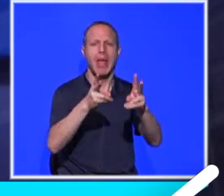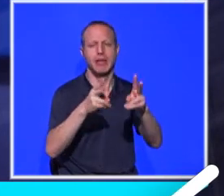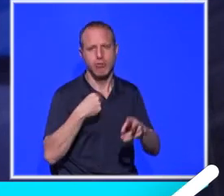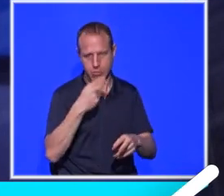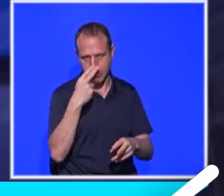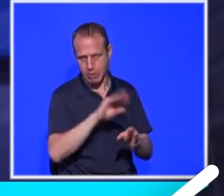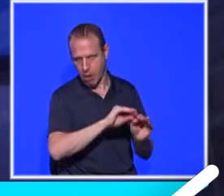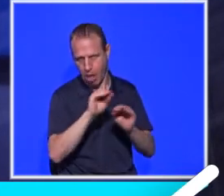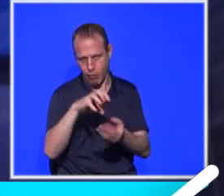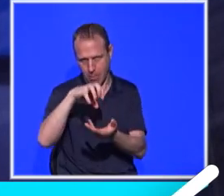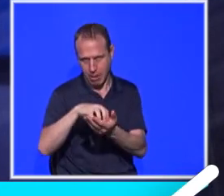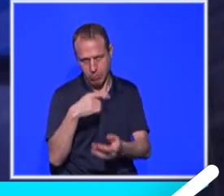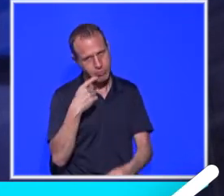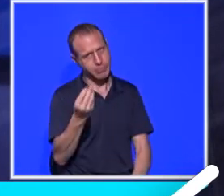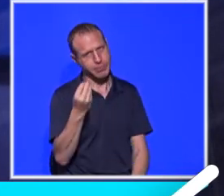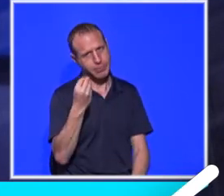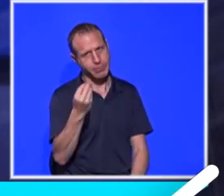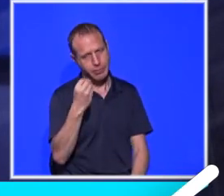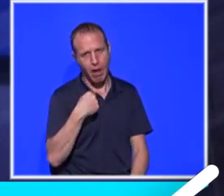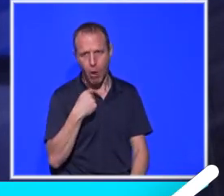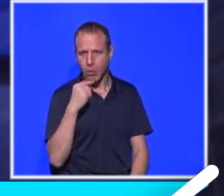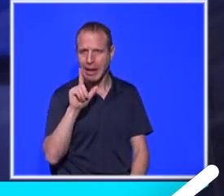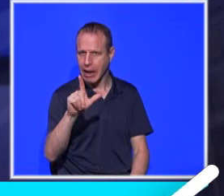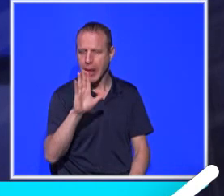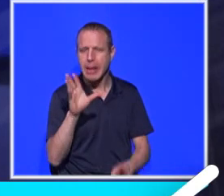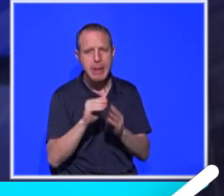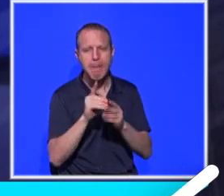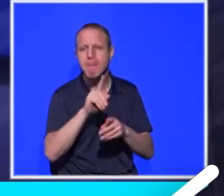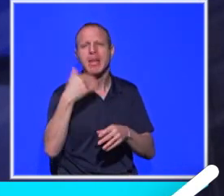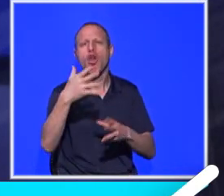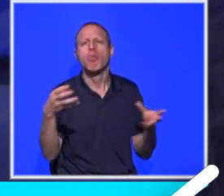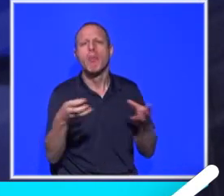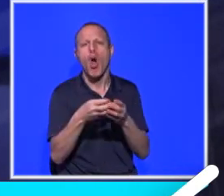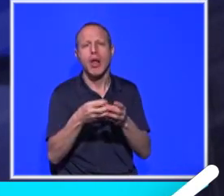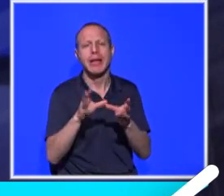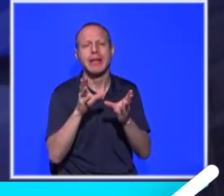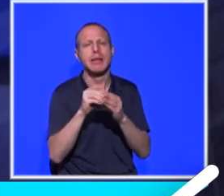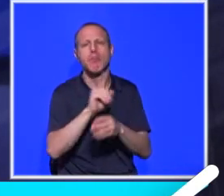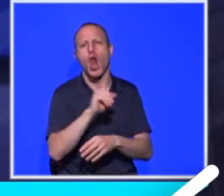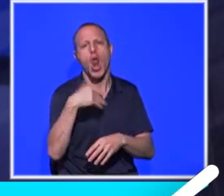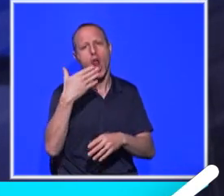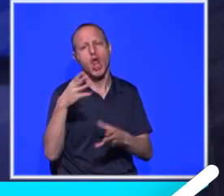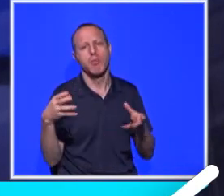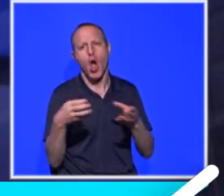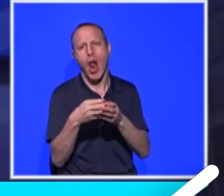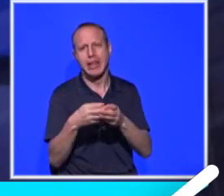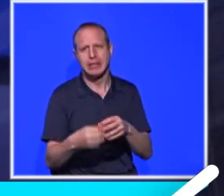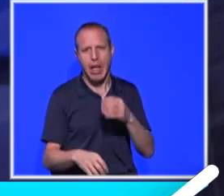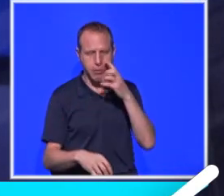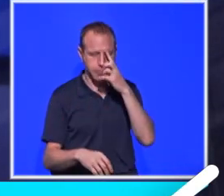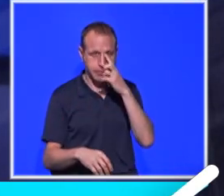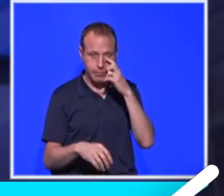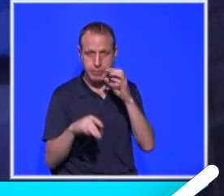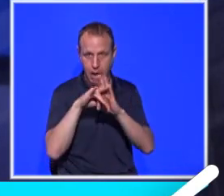לעבור למרכז, אז אומרים, רגע, אנחנו נגיד לכם עם מי תהיו בקואליציה, ועם מי לא תהיו בקואליציה.